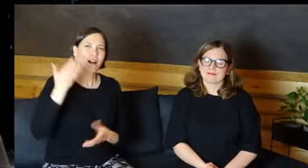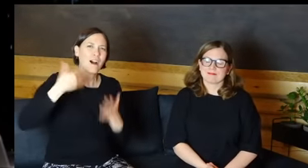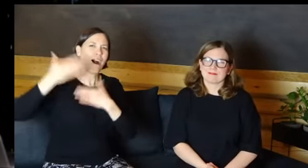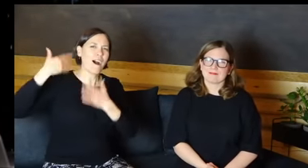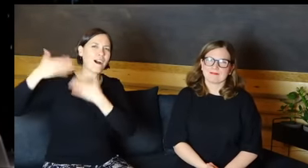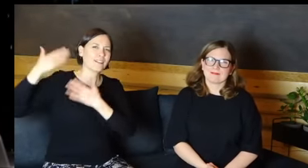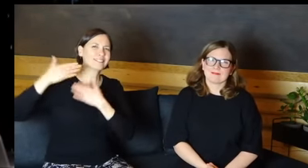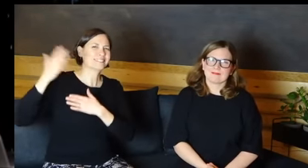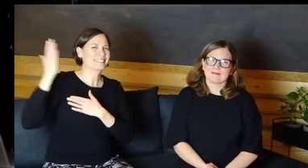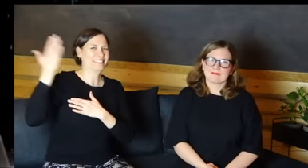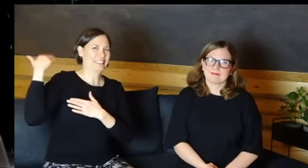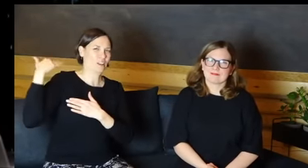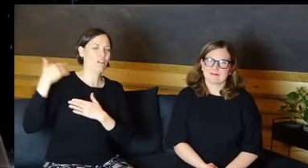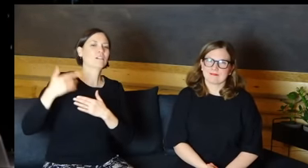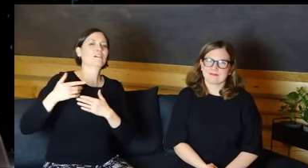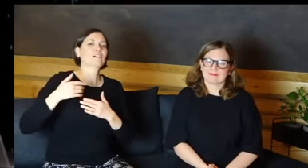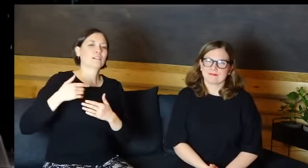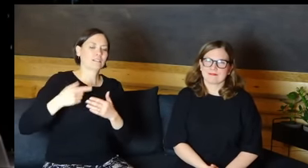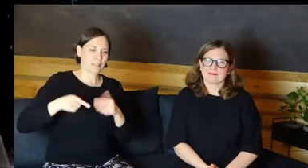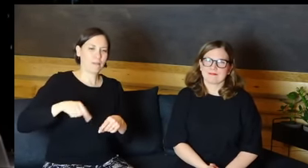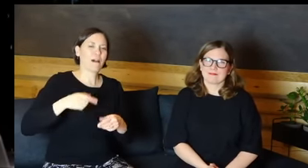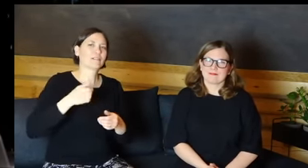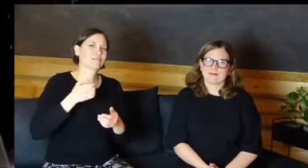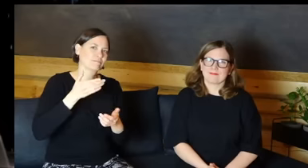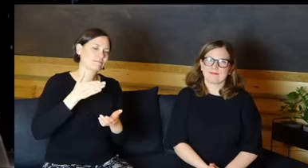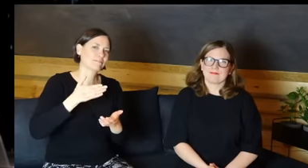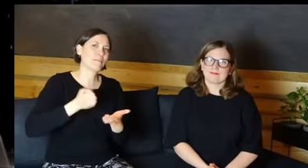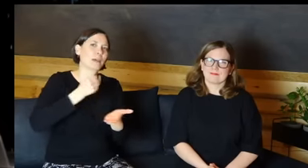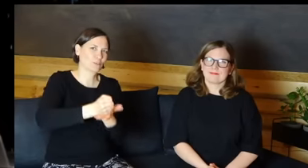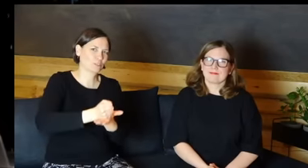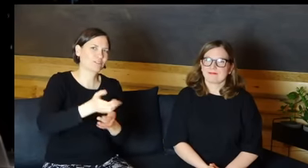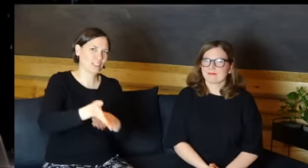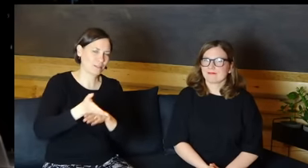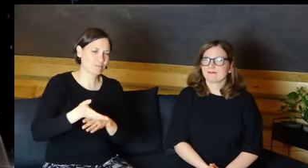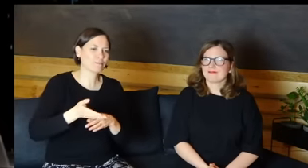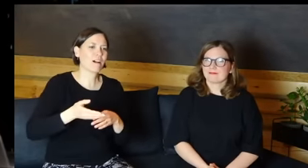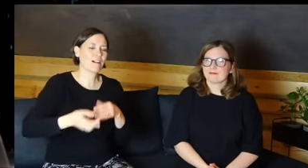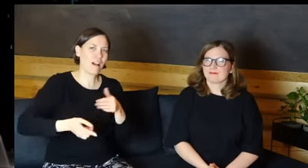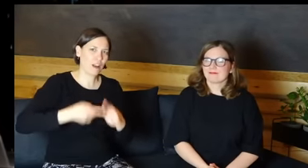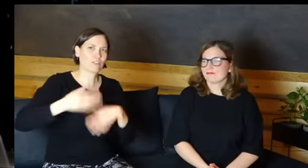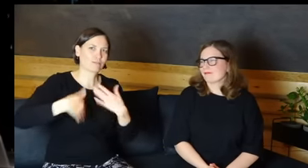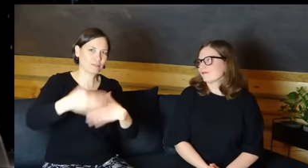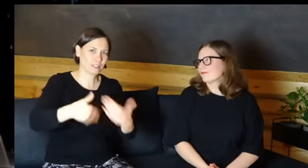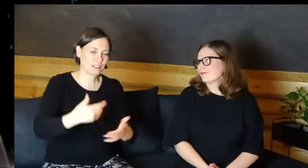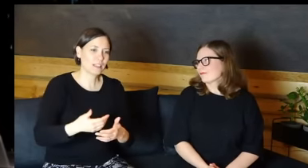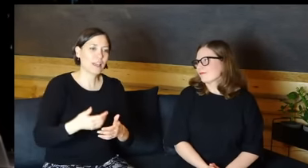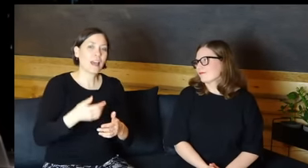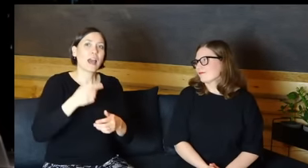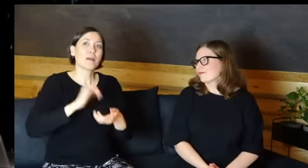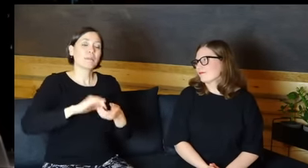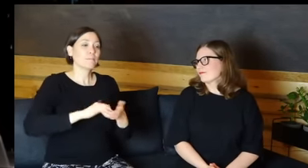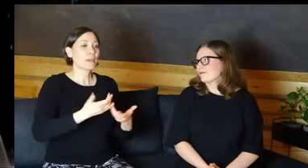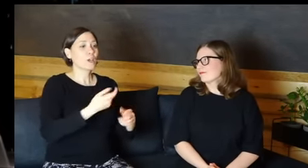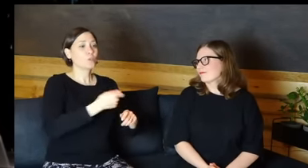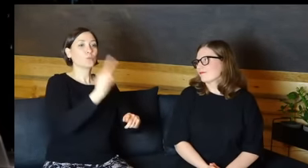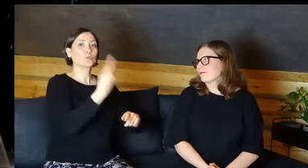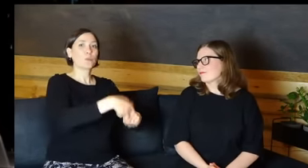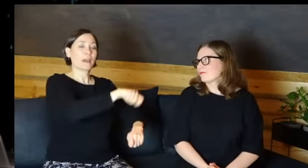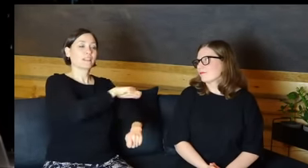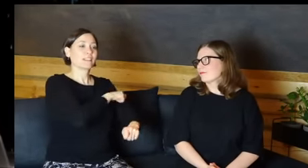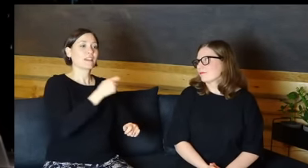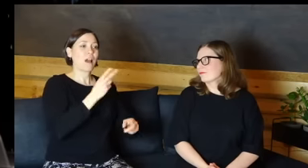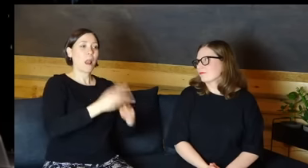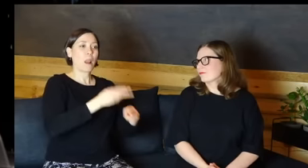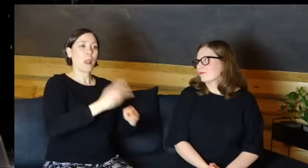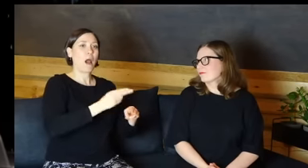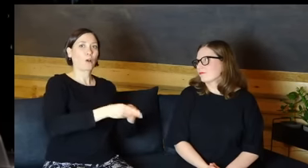kun tätä hommaa laitettiin käyntiin, niin se ajatus oli, että tämä pitäisi olla yhtä yksinkertaista kuin metrillä kuin myyminen tuolla torilla.